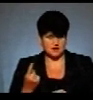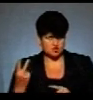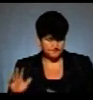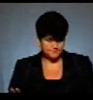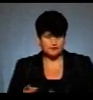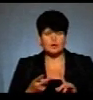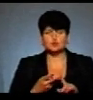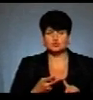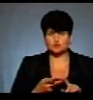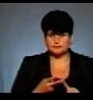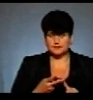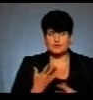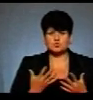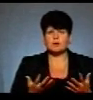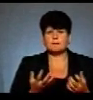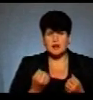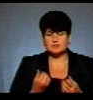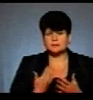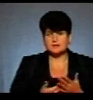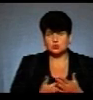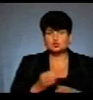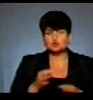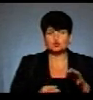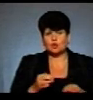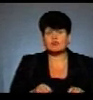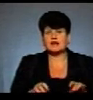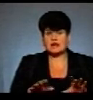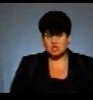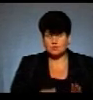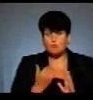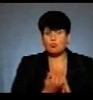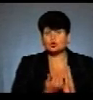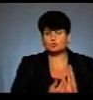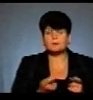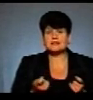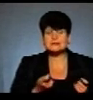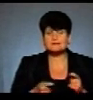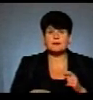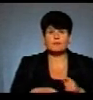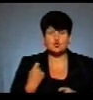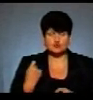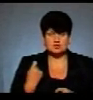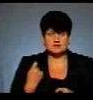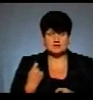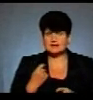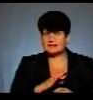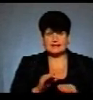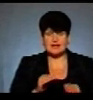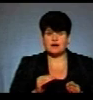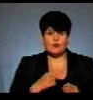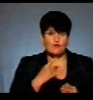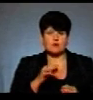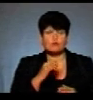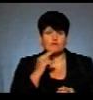По-друге, якщо брати статистику судових рішень, тому що протокол про адміністративне правопорушення не встановлює вину, а